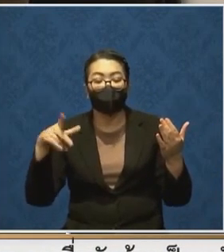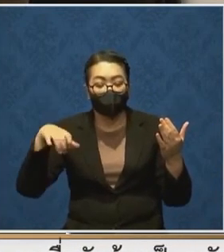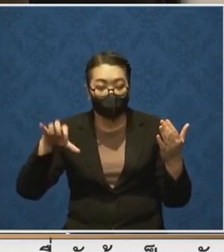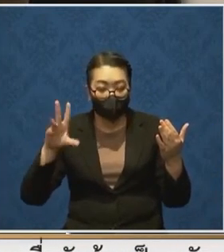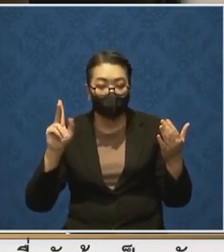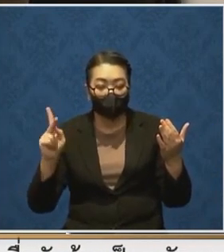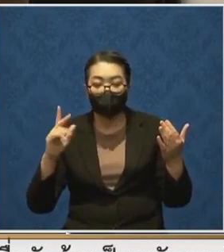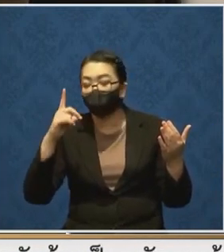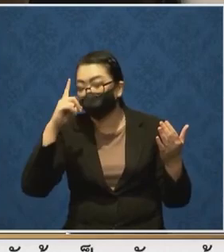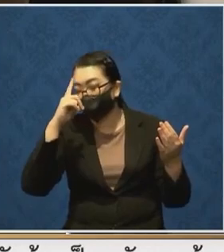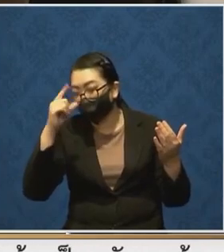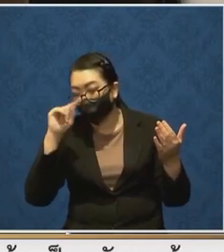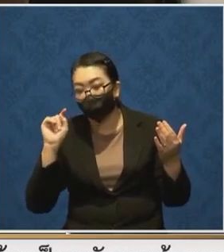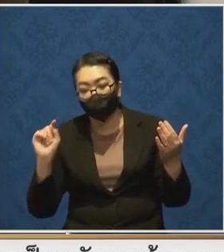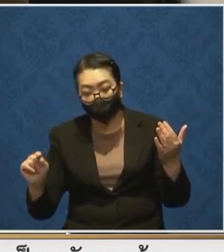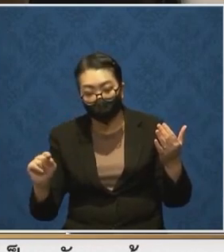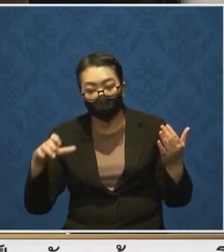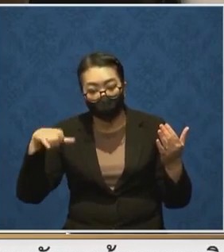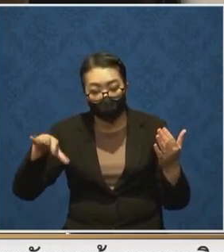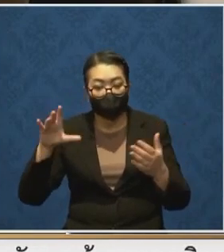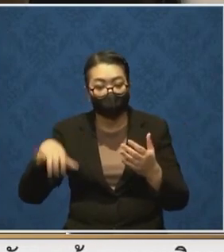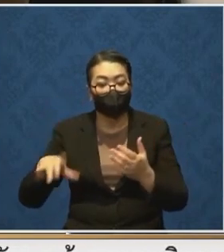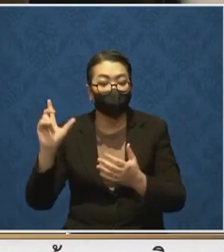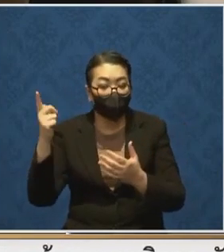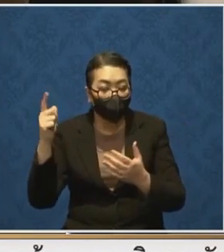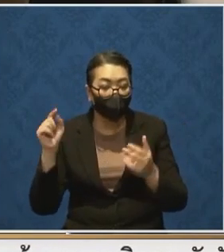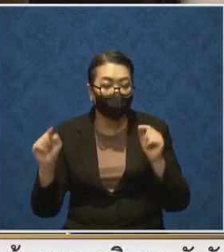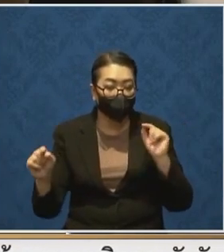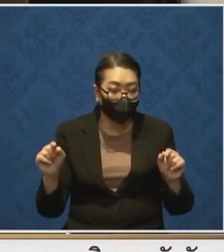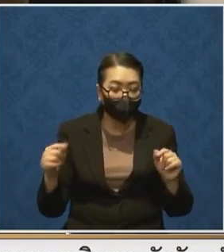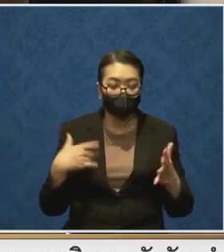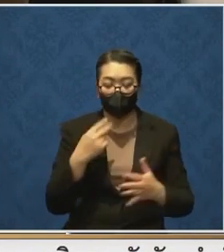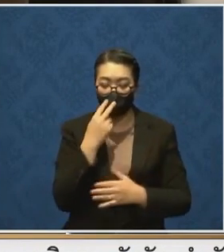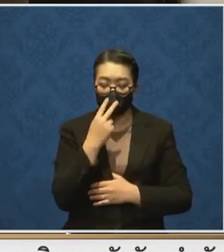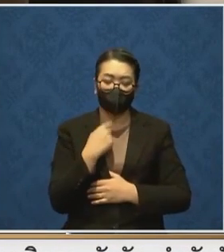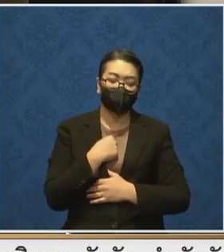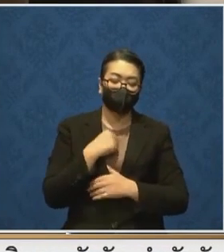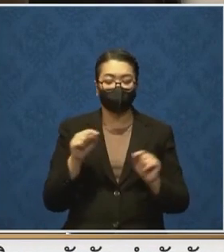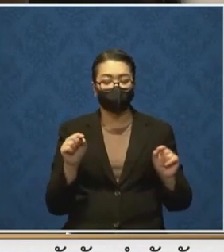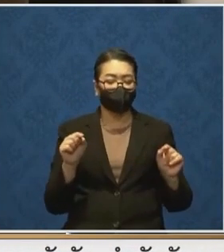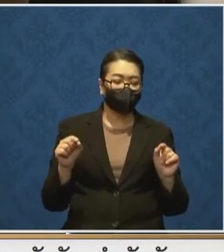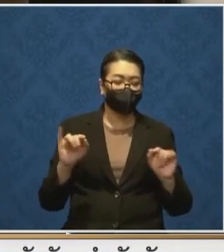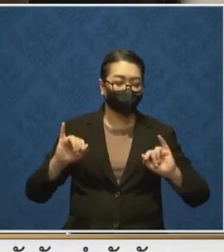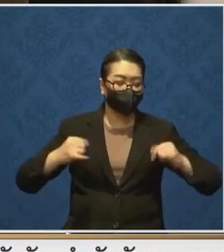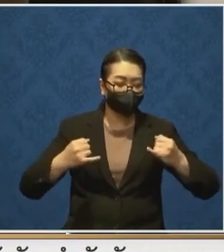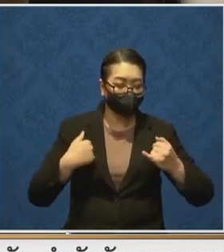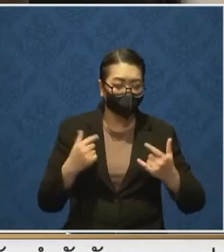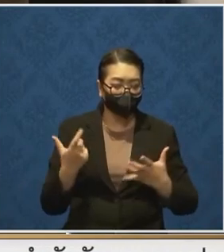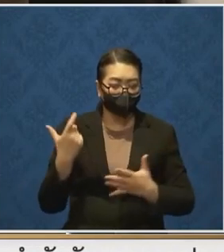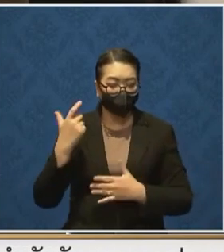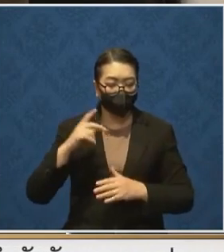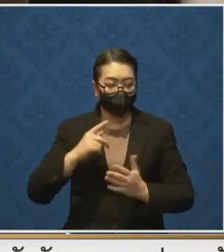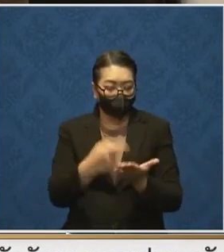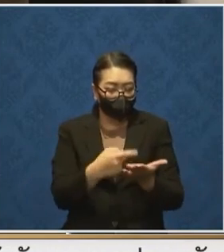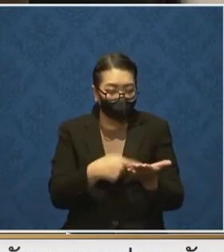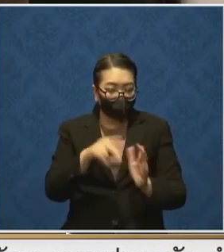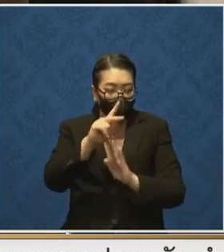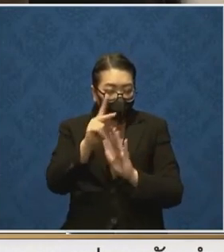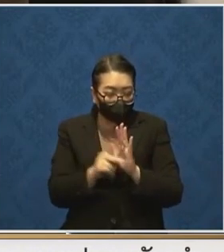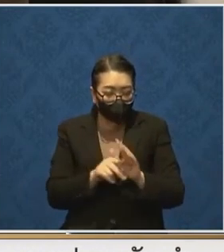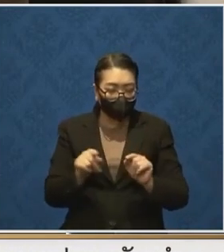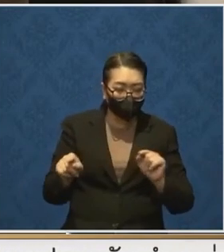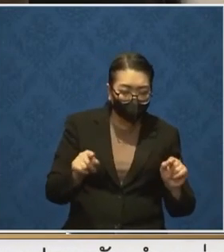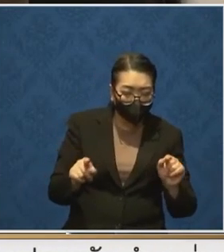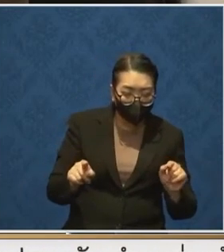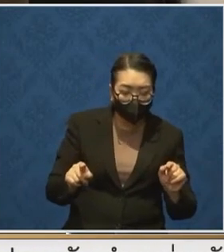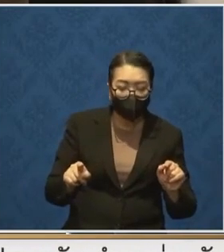ดหมายฝายไย APKSให้ความเห็นทดูแล้วถ้าจะไม่คอยดีเพระทปรึกษากดหมายตั้งขอสังเกตว่าอนุยาโ